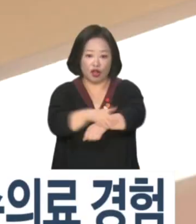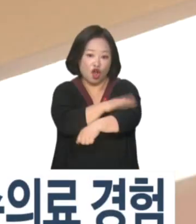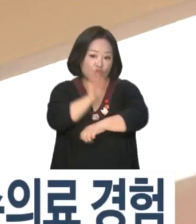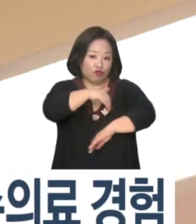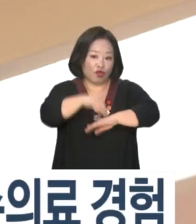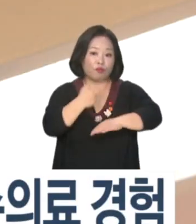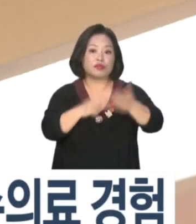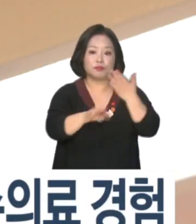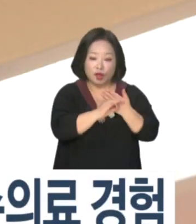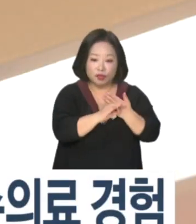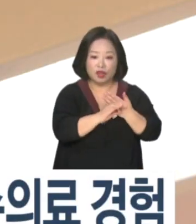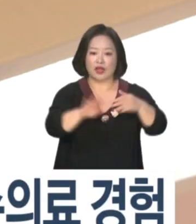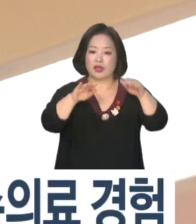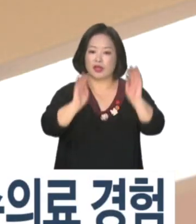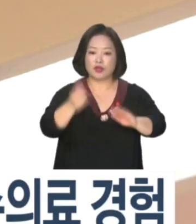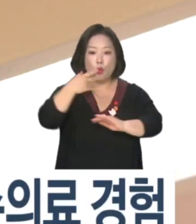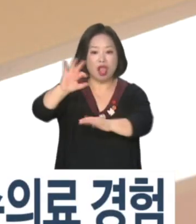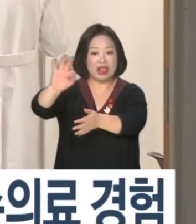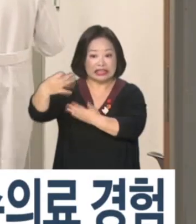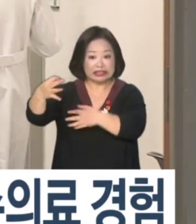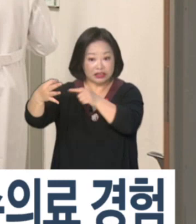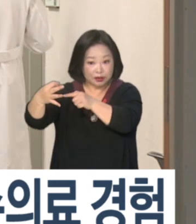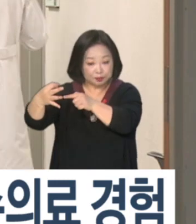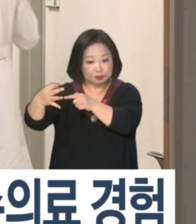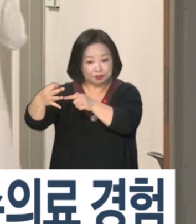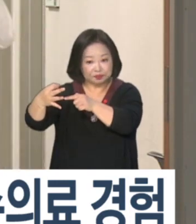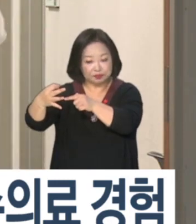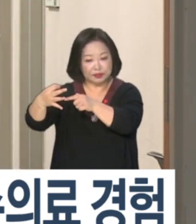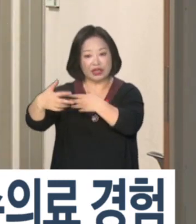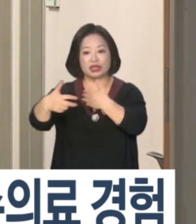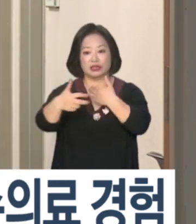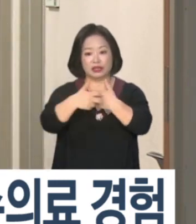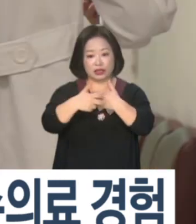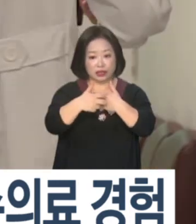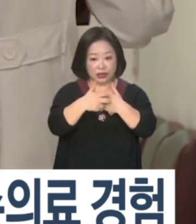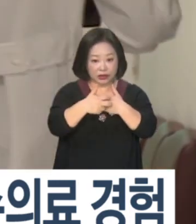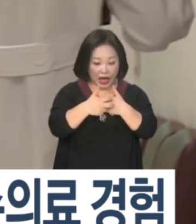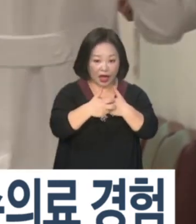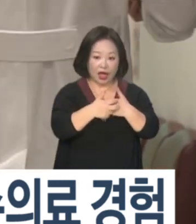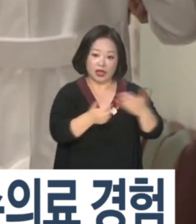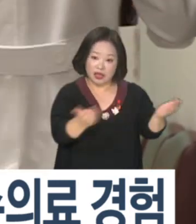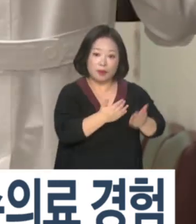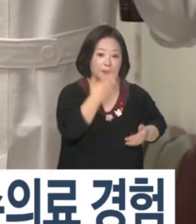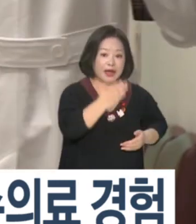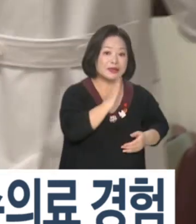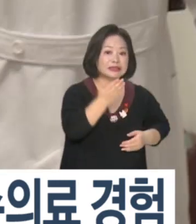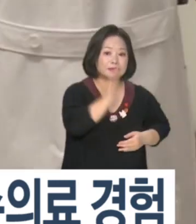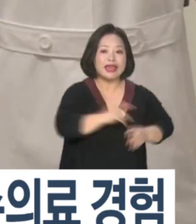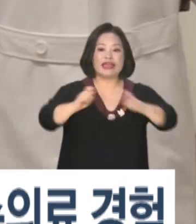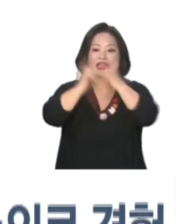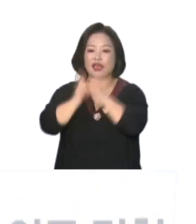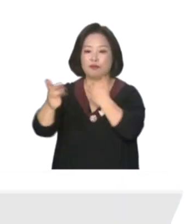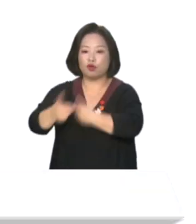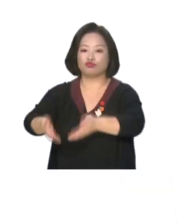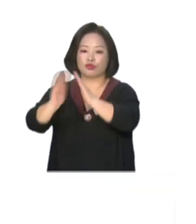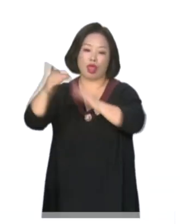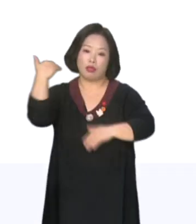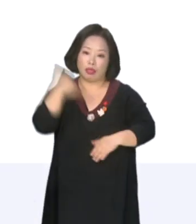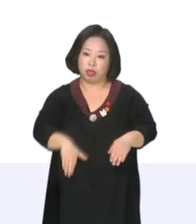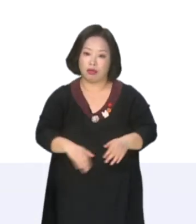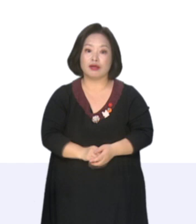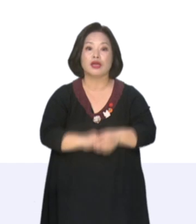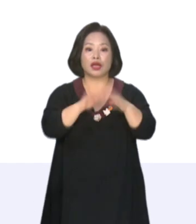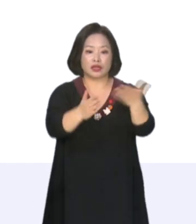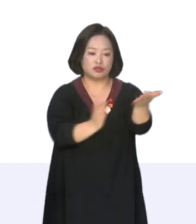월급 의사인 봉직의는 가능하지만 개원의는 불가능하도록 하는 방안도 논의 중입니다 실제 전문의 자격을